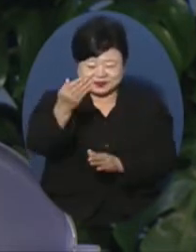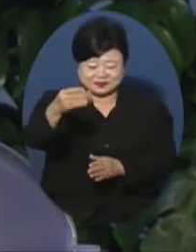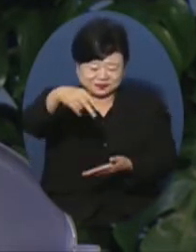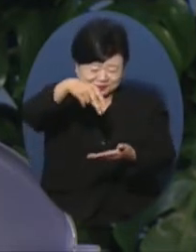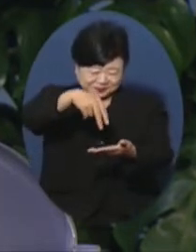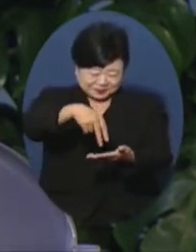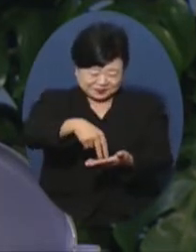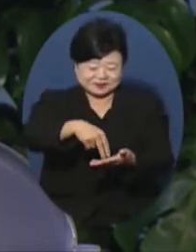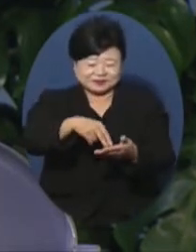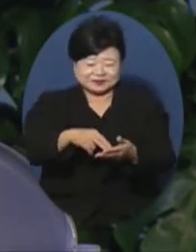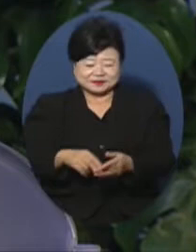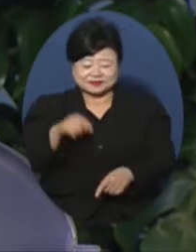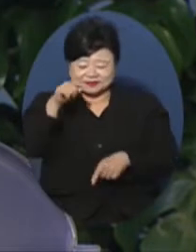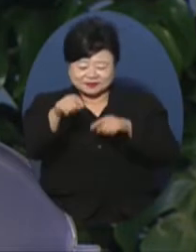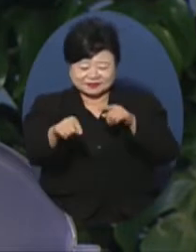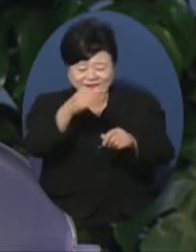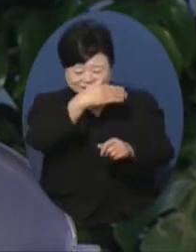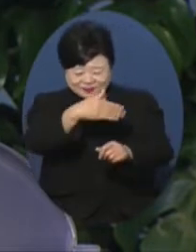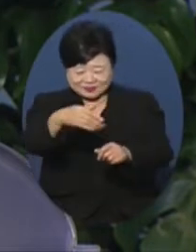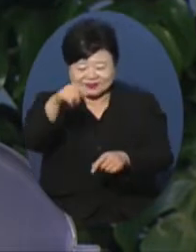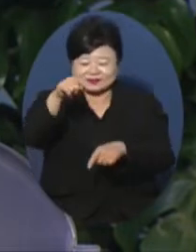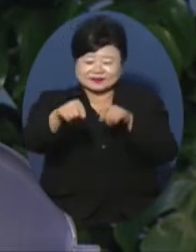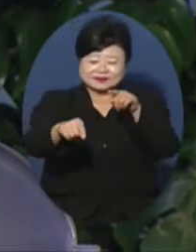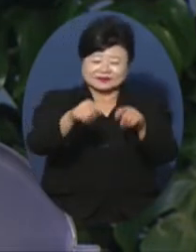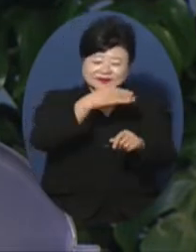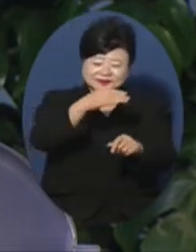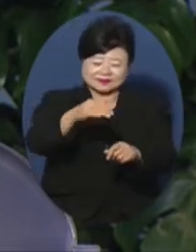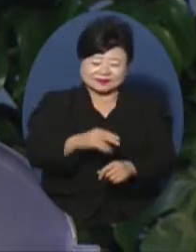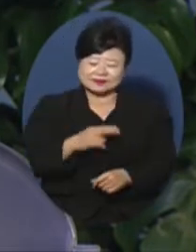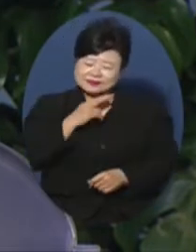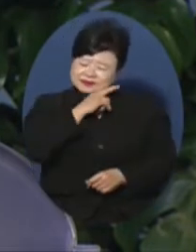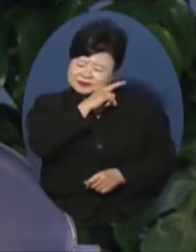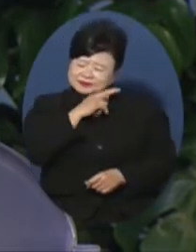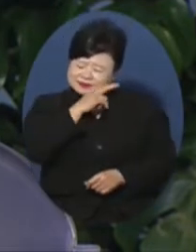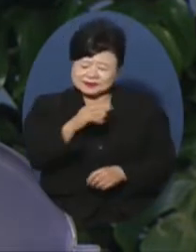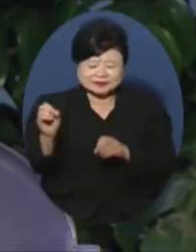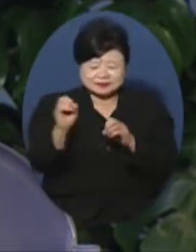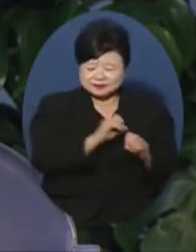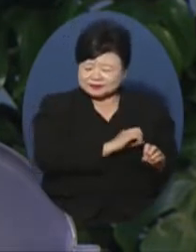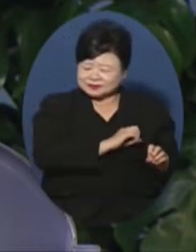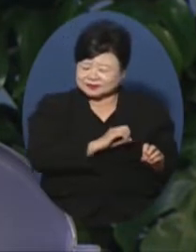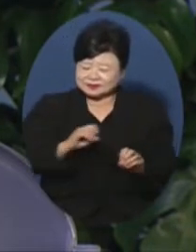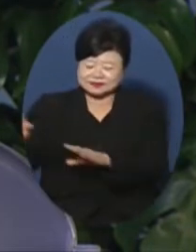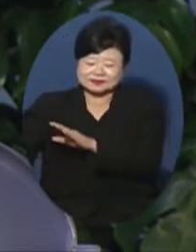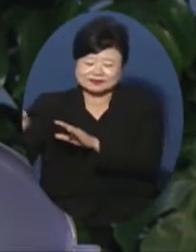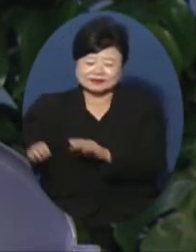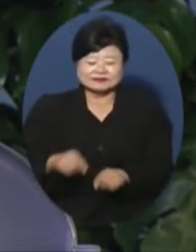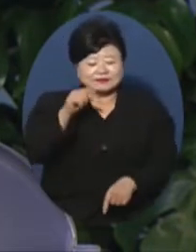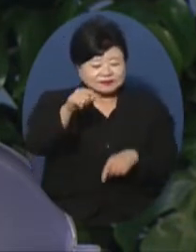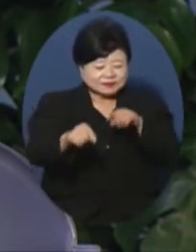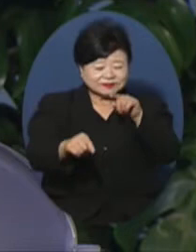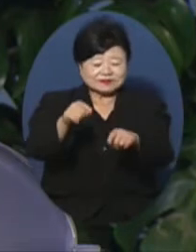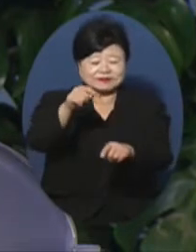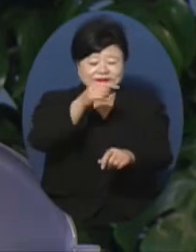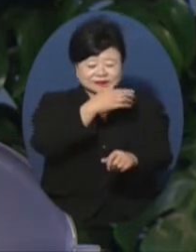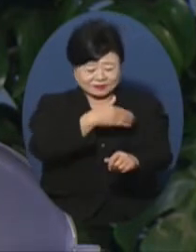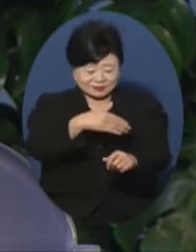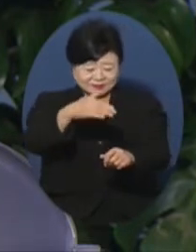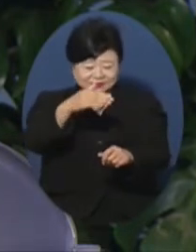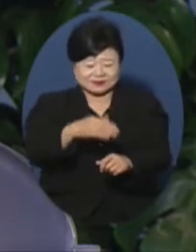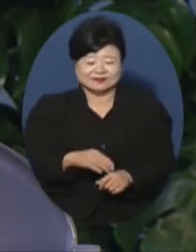오로가세 믿음 위에 서서 나가세 나가세 의심 버리고